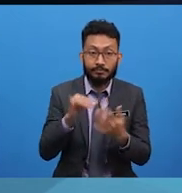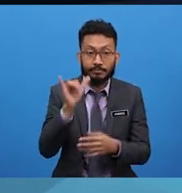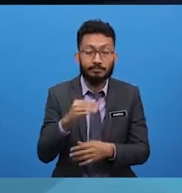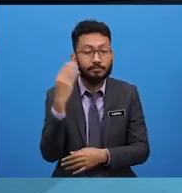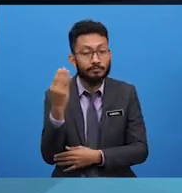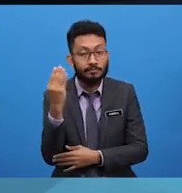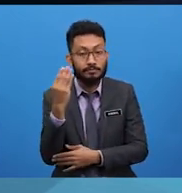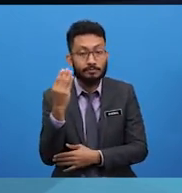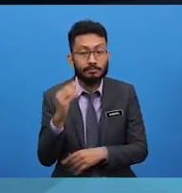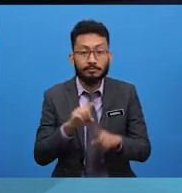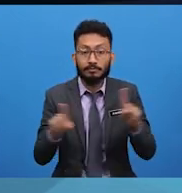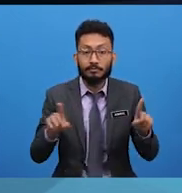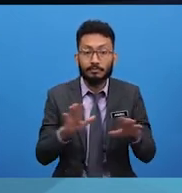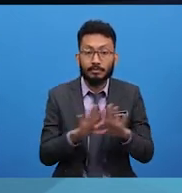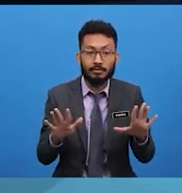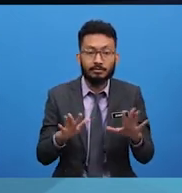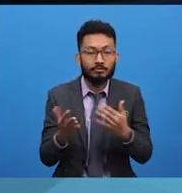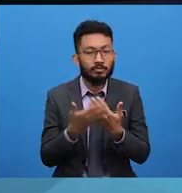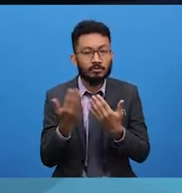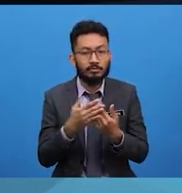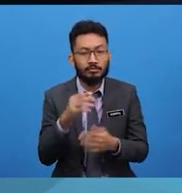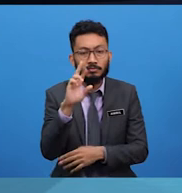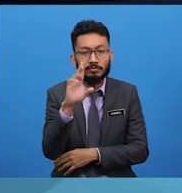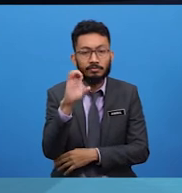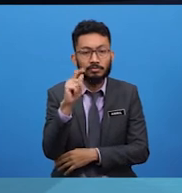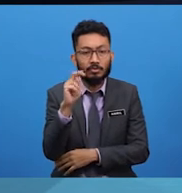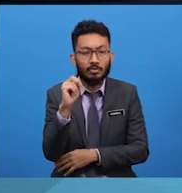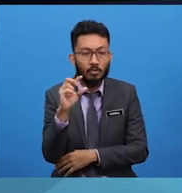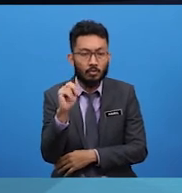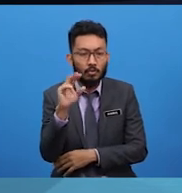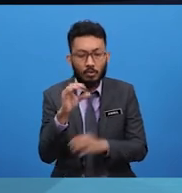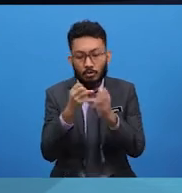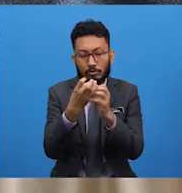dan tidak renyuk agar mudah untuk mendraf pola.